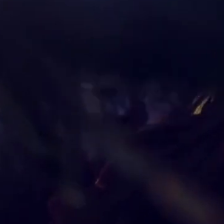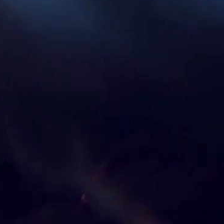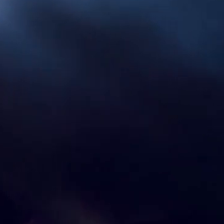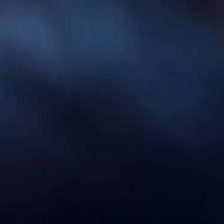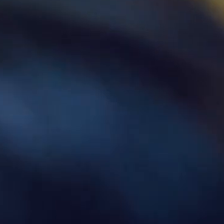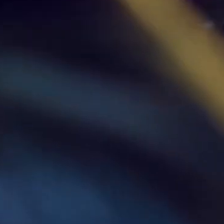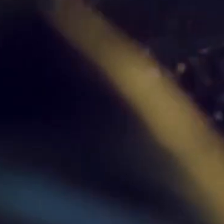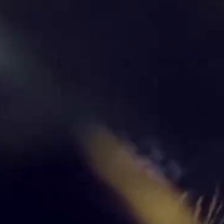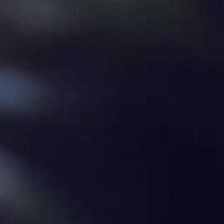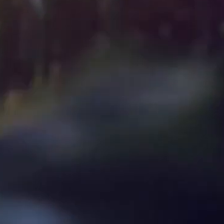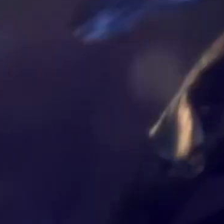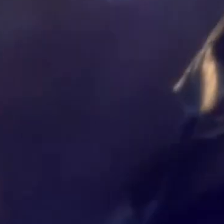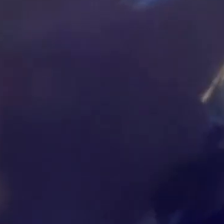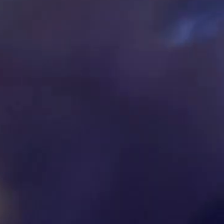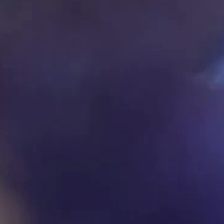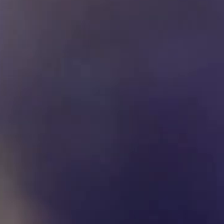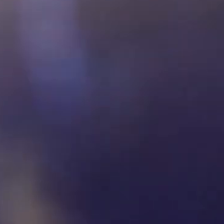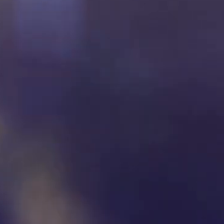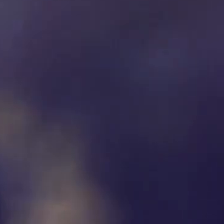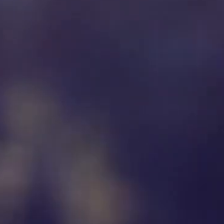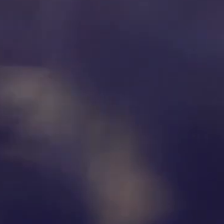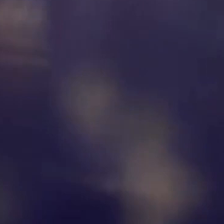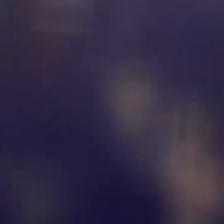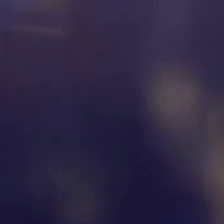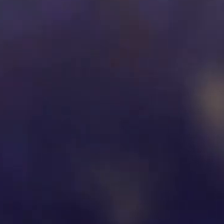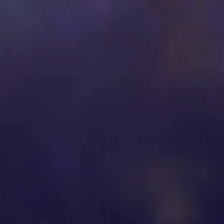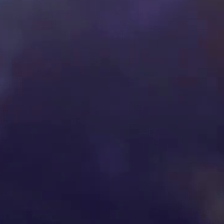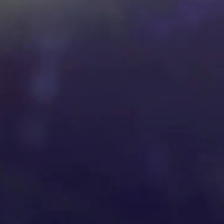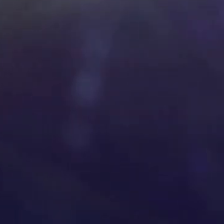Невозможное человеком возможно Богу.